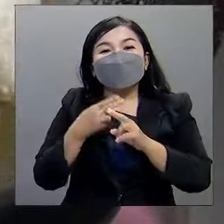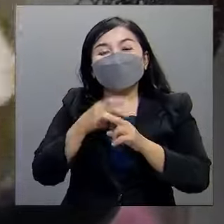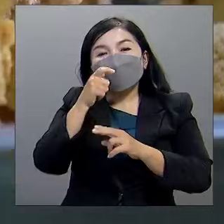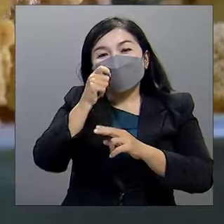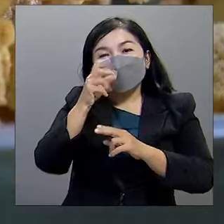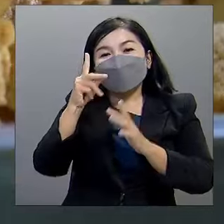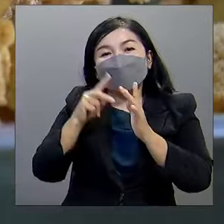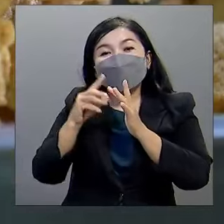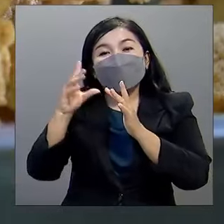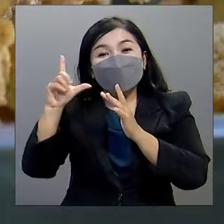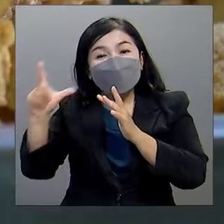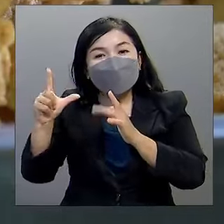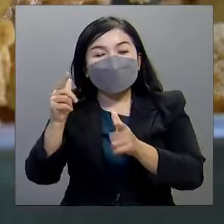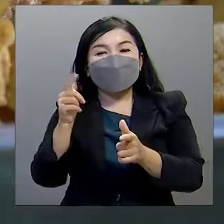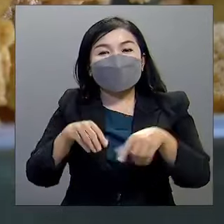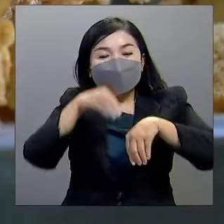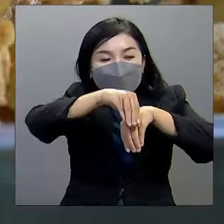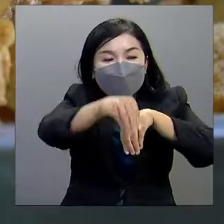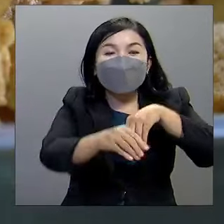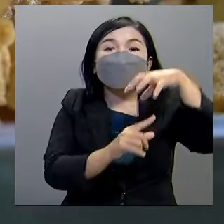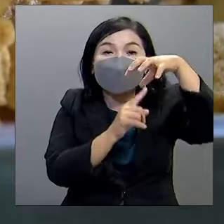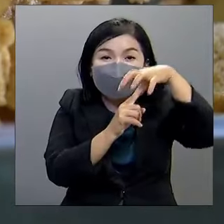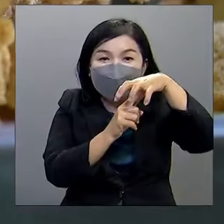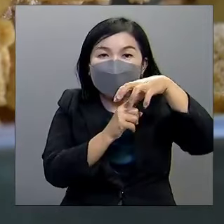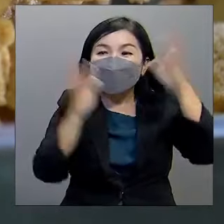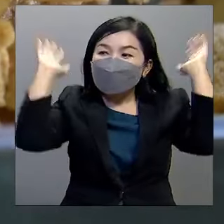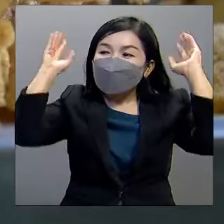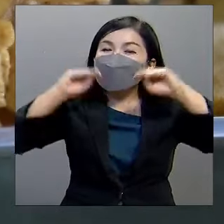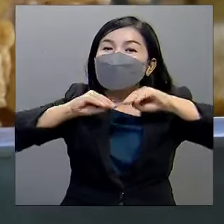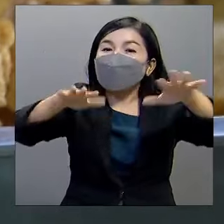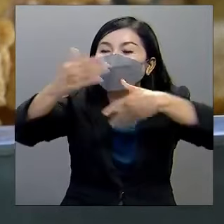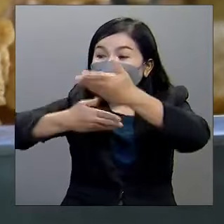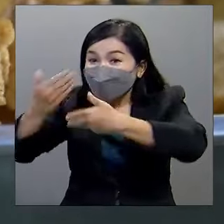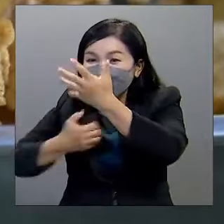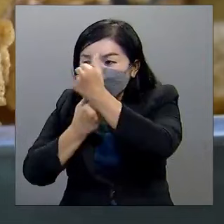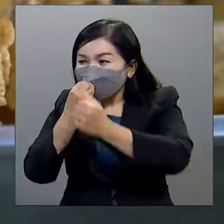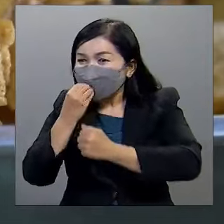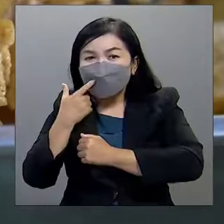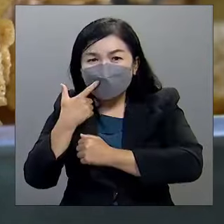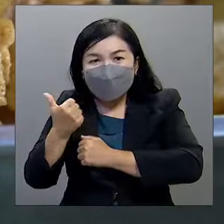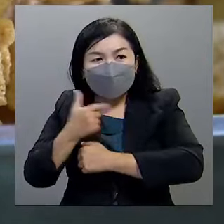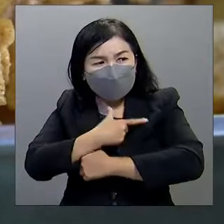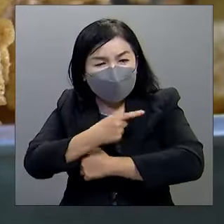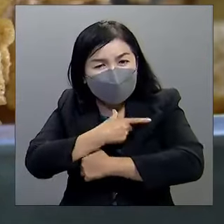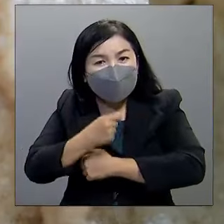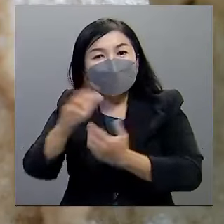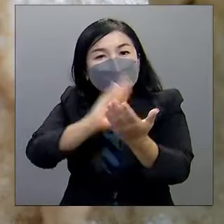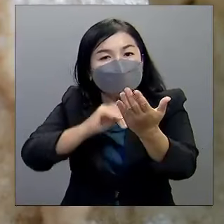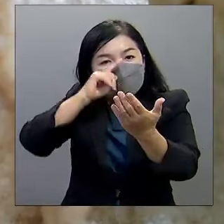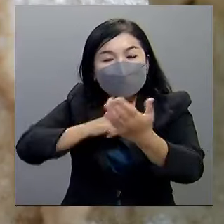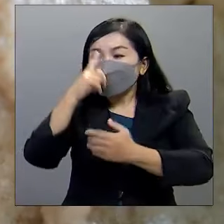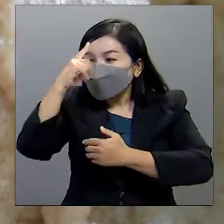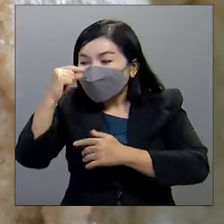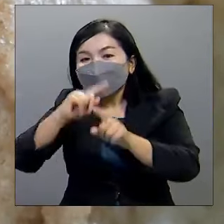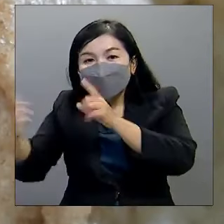เห็ดแล้วเราก็เอาผลิตภัณฑ์ตรงนี้ไปจำหน่ายยังที่ต่างๆและลูกค้าเขาก็ติดใจไม่ว่าจะเป็นคนในประเทศชาวต่างชา